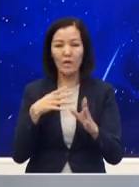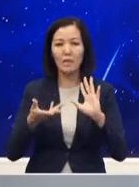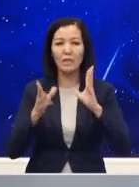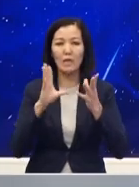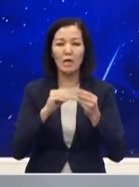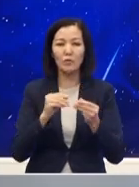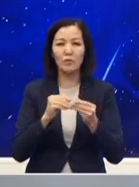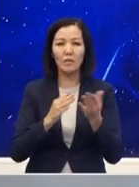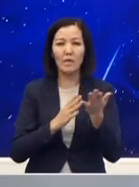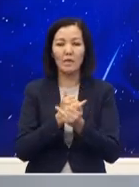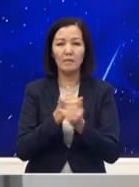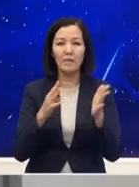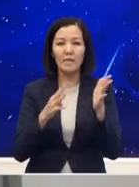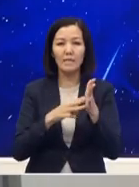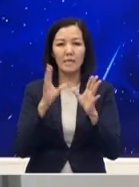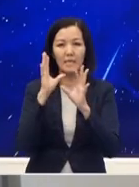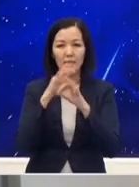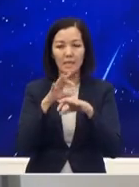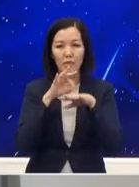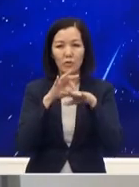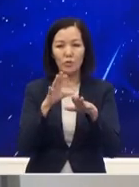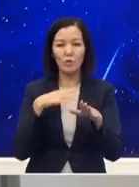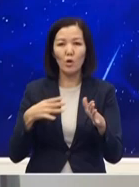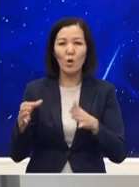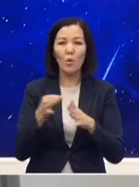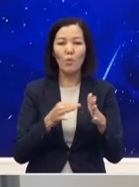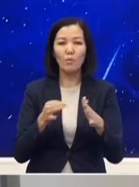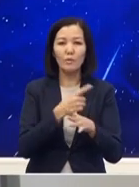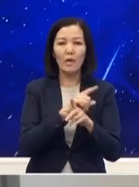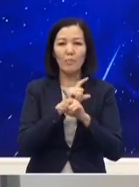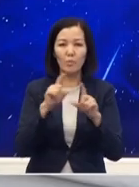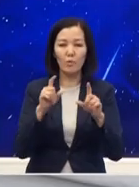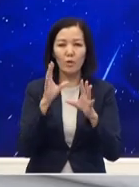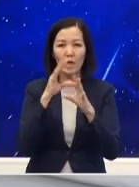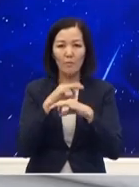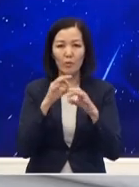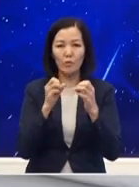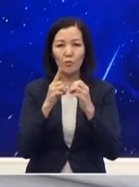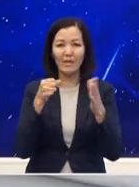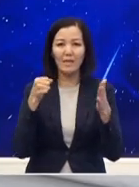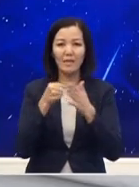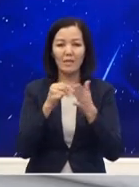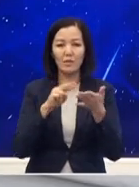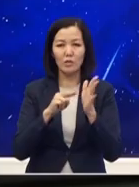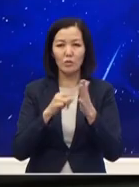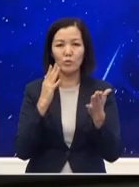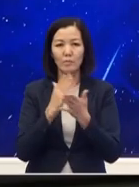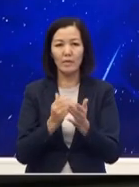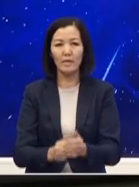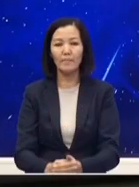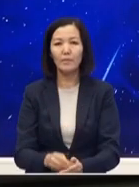қызметтер өңірдегі 8 зертханада жүргізіліпті. Енді облыстағы бұл лабораториялар санын 11-ге жеткізу жоспарда.